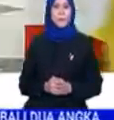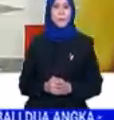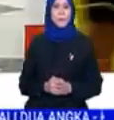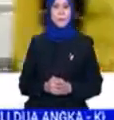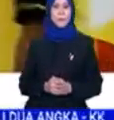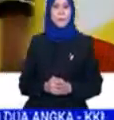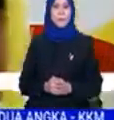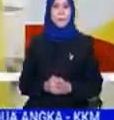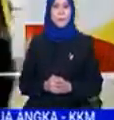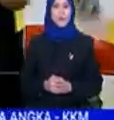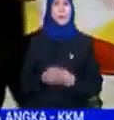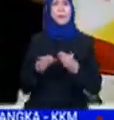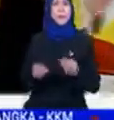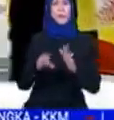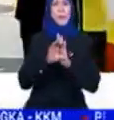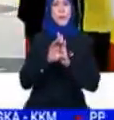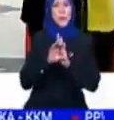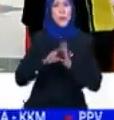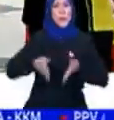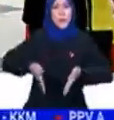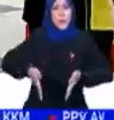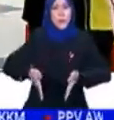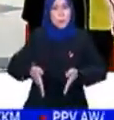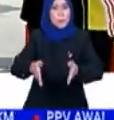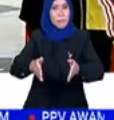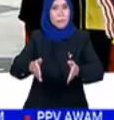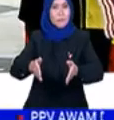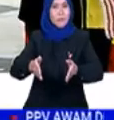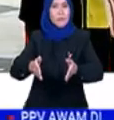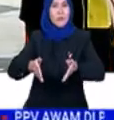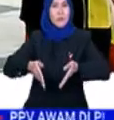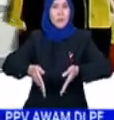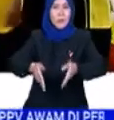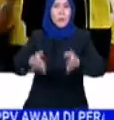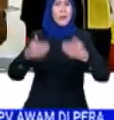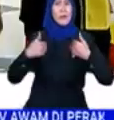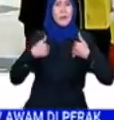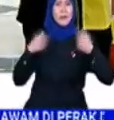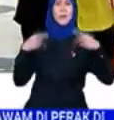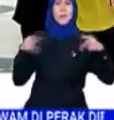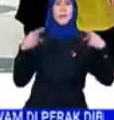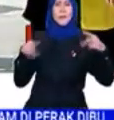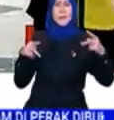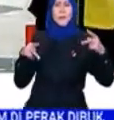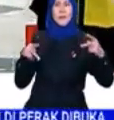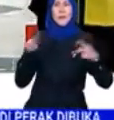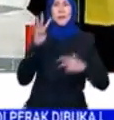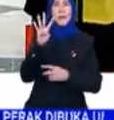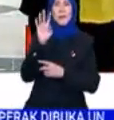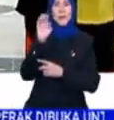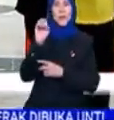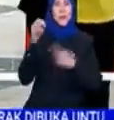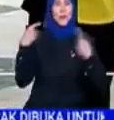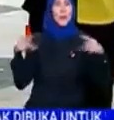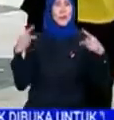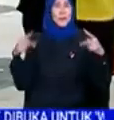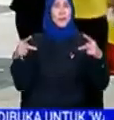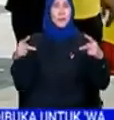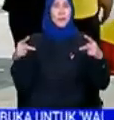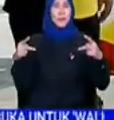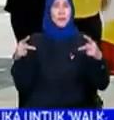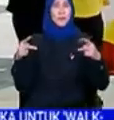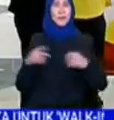hai bagi contoh di jalan lagi situs yang adegan tabel kedai lebih ke-45 ke dagu yang